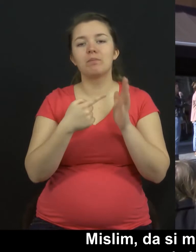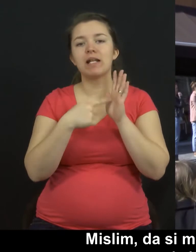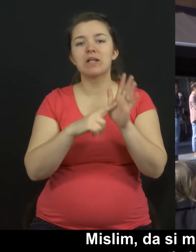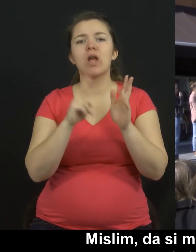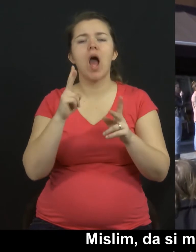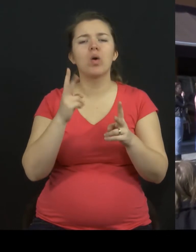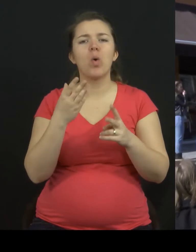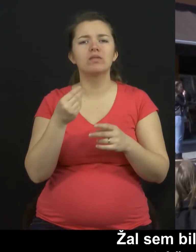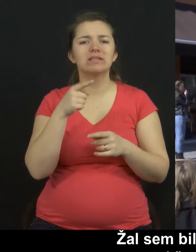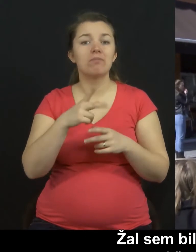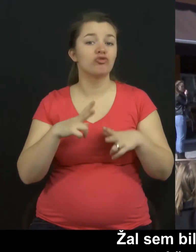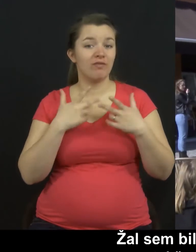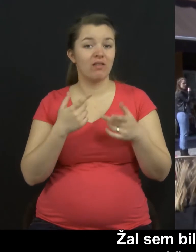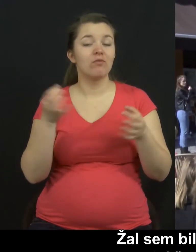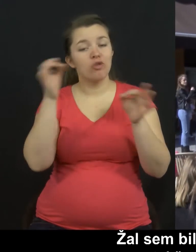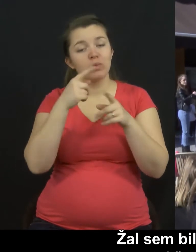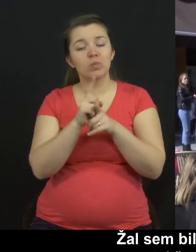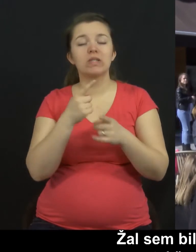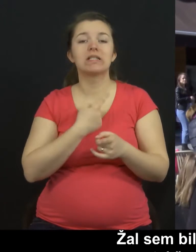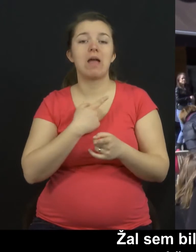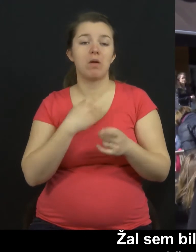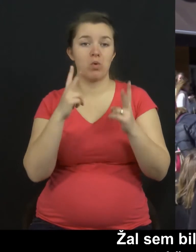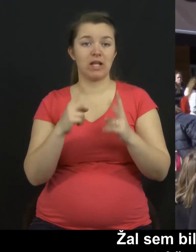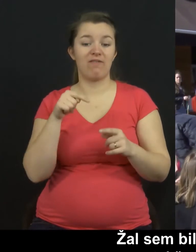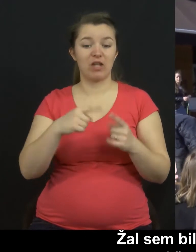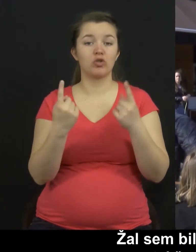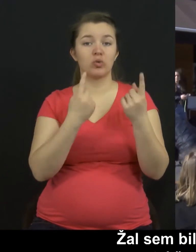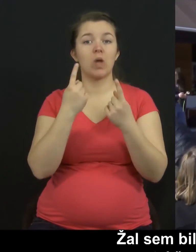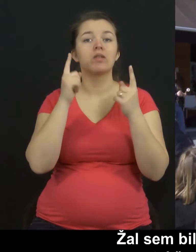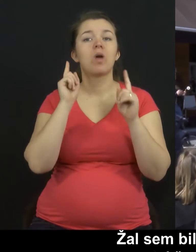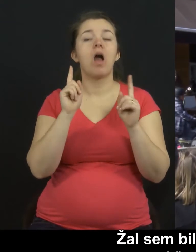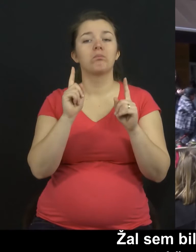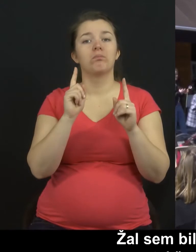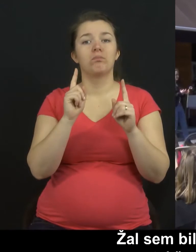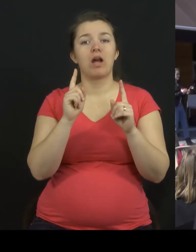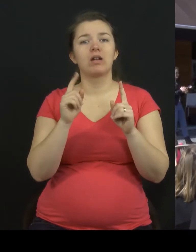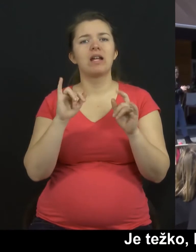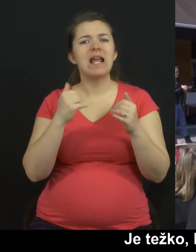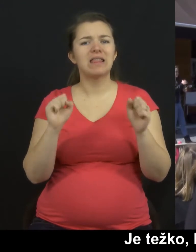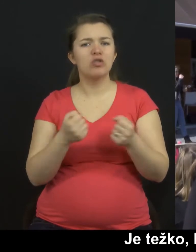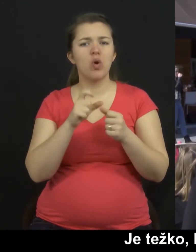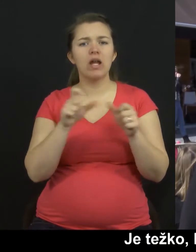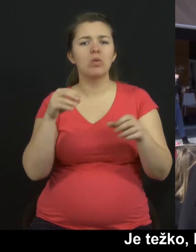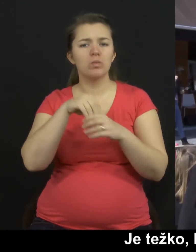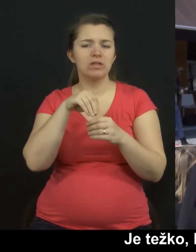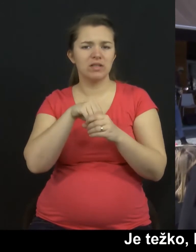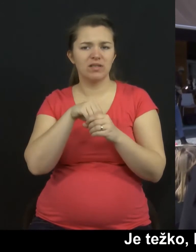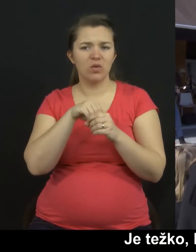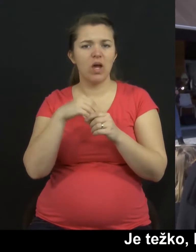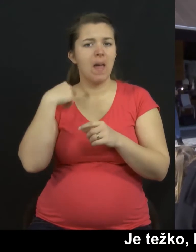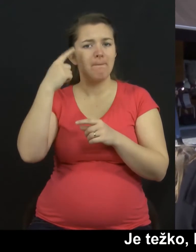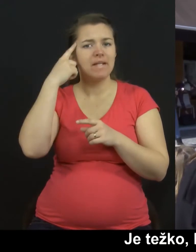predstavljati, kako je s tem živeti. Žal sem bila tudi sama postavljena v tako situacijo, ampak je težko, ker v